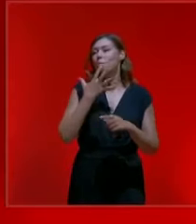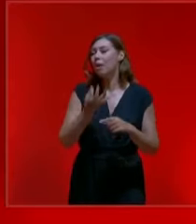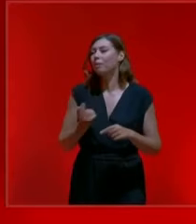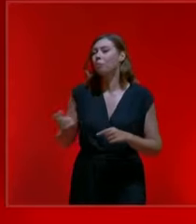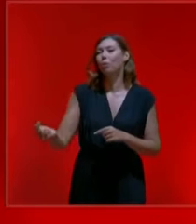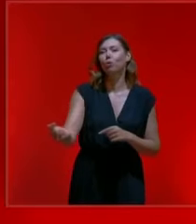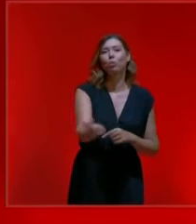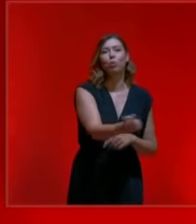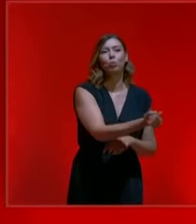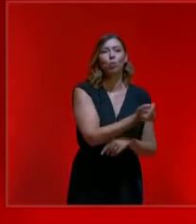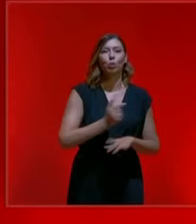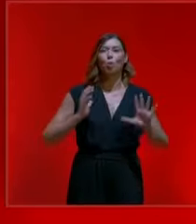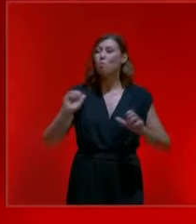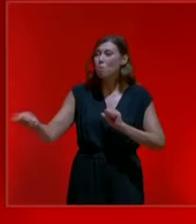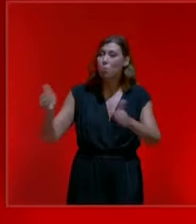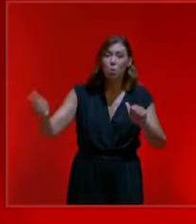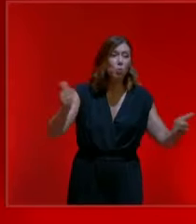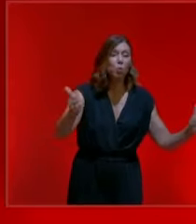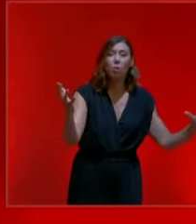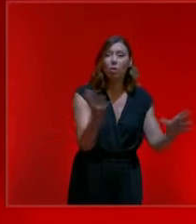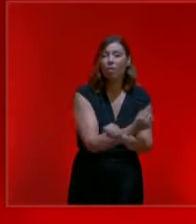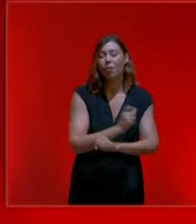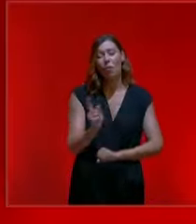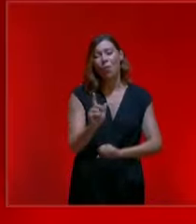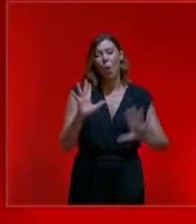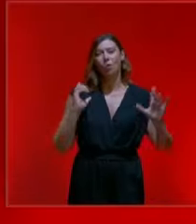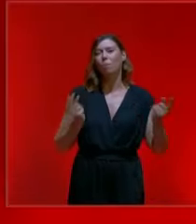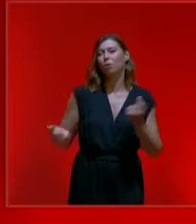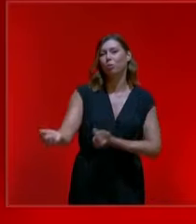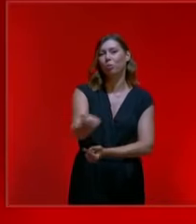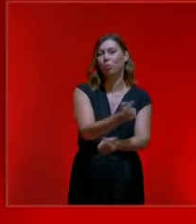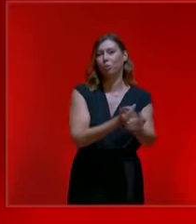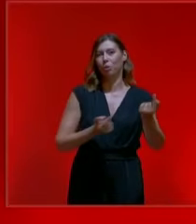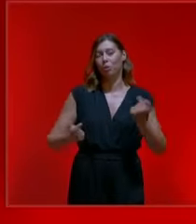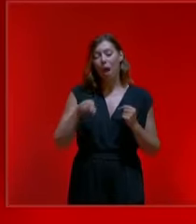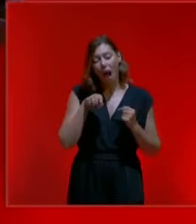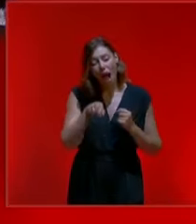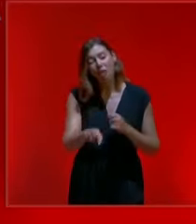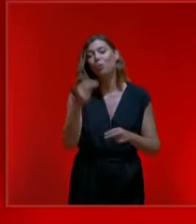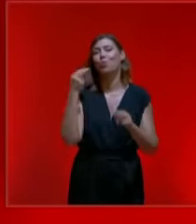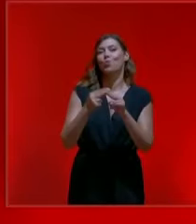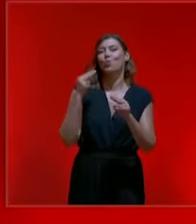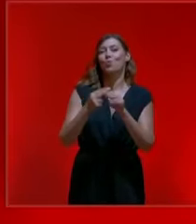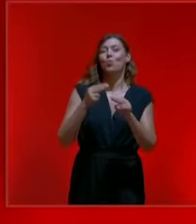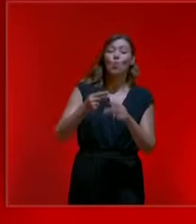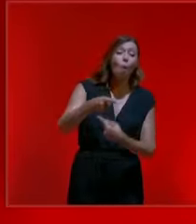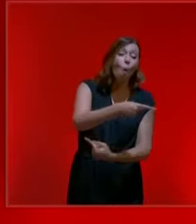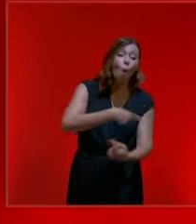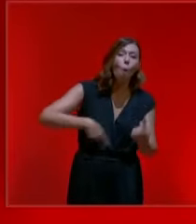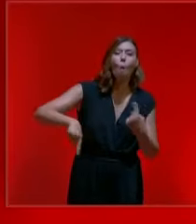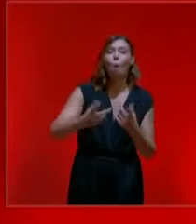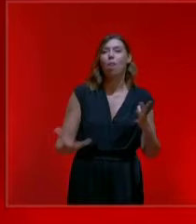ξεχωριστά. Αυτό είναι το ιστορικό βήμα που αποφασίσαμε να κάνουμε. Και όχι μόνο για το παρελθόν, γιατί πραγματικά πρέπει